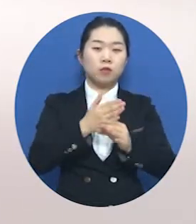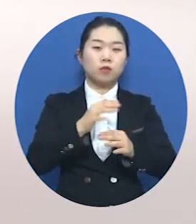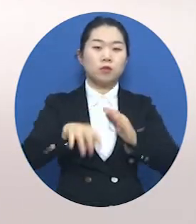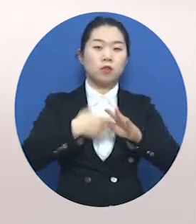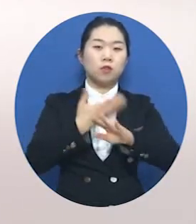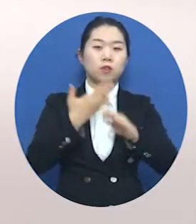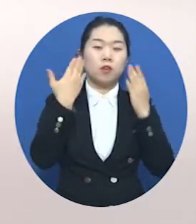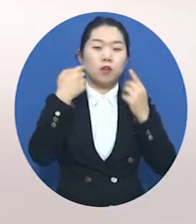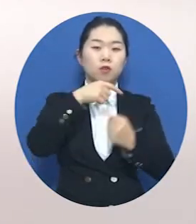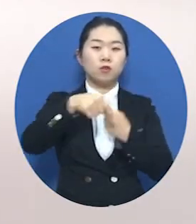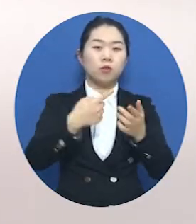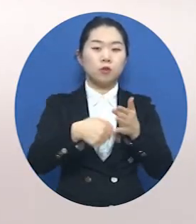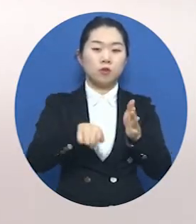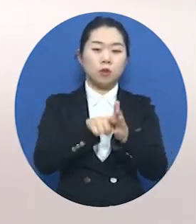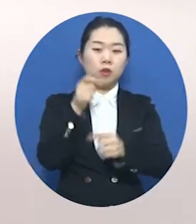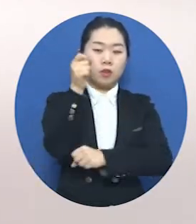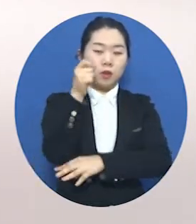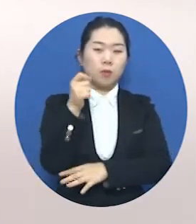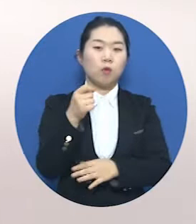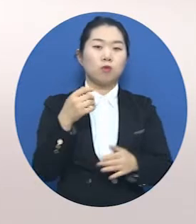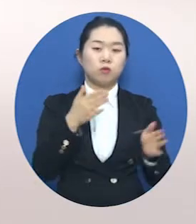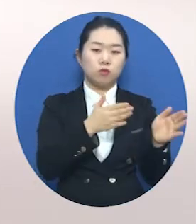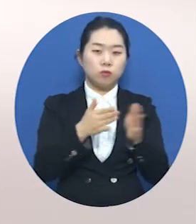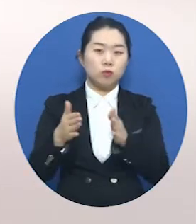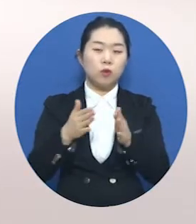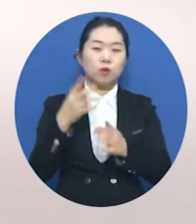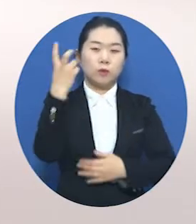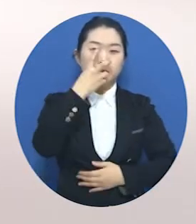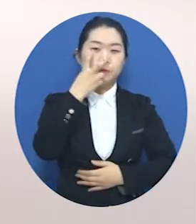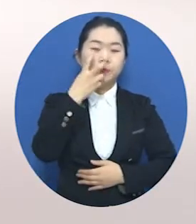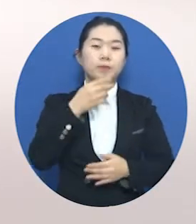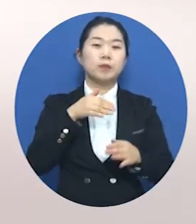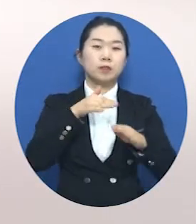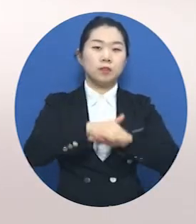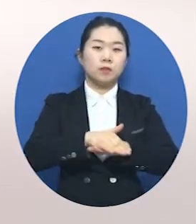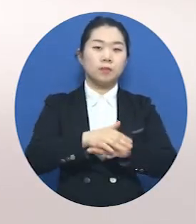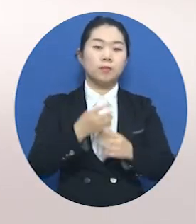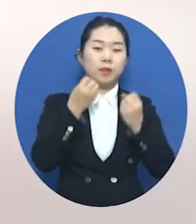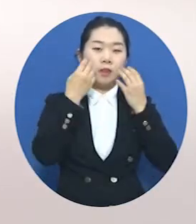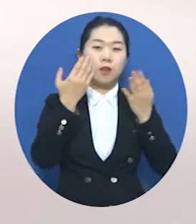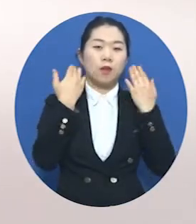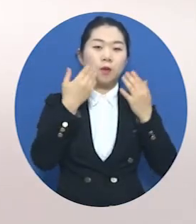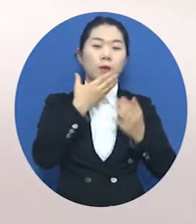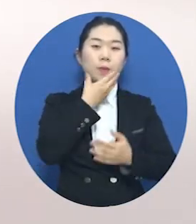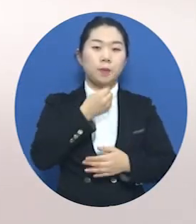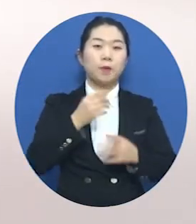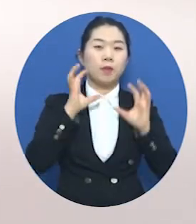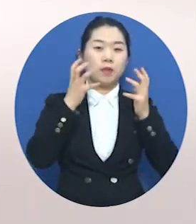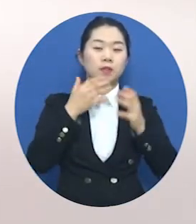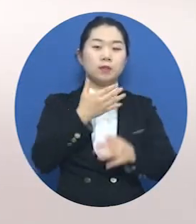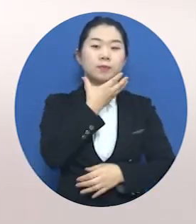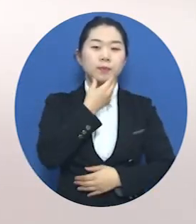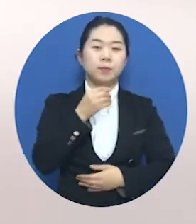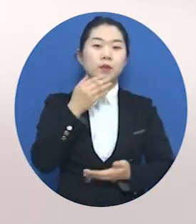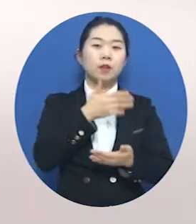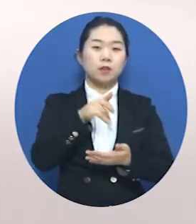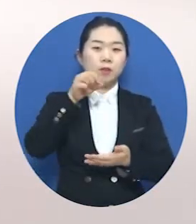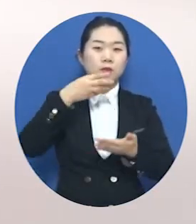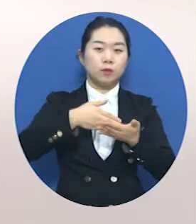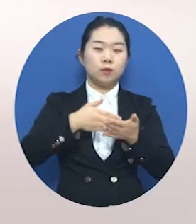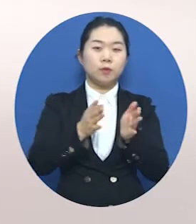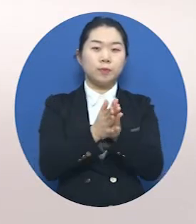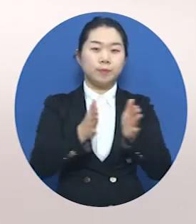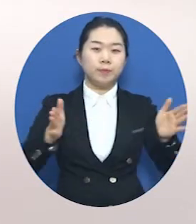신설 학교 및 기존 학교 중 혁신학교 운영을 위한 제반 여건 등을 갖춰 심의를 거치는 유형입니다.